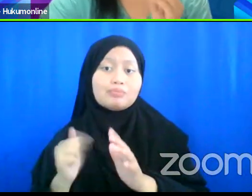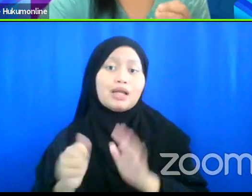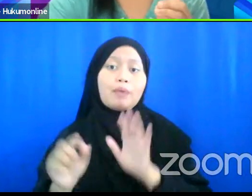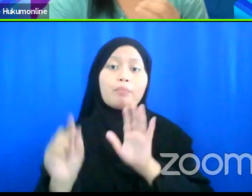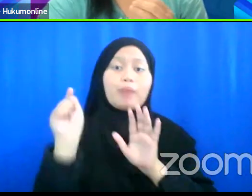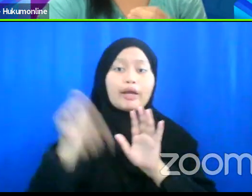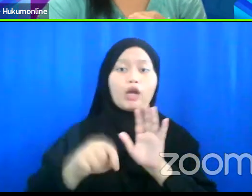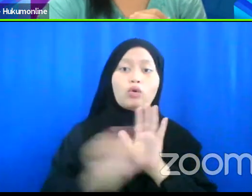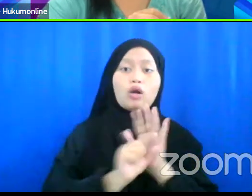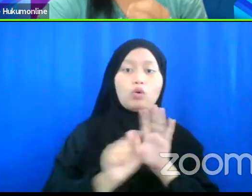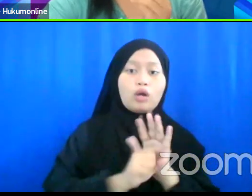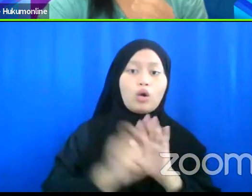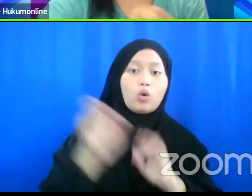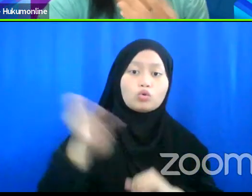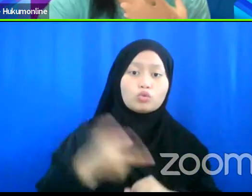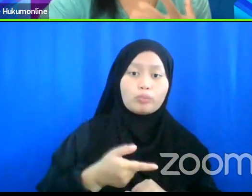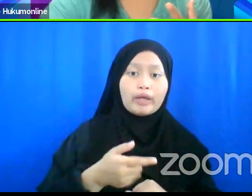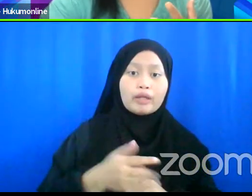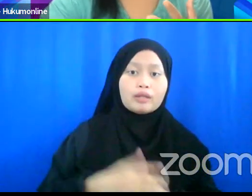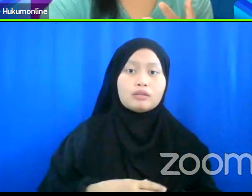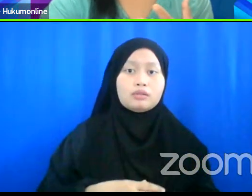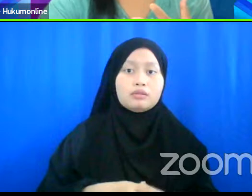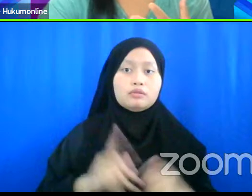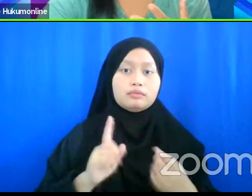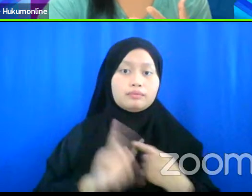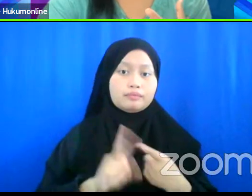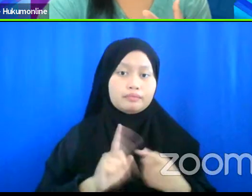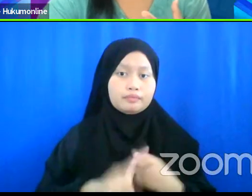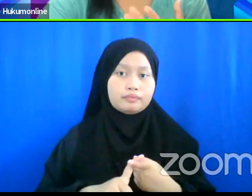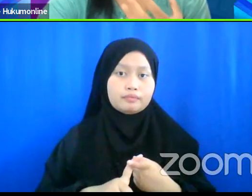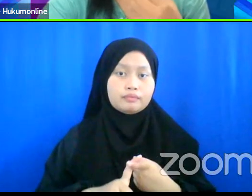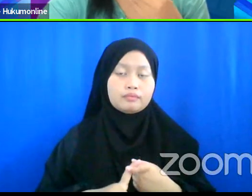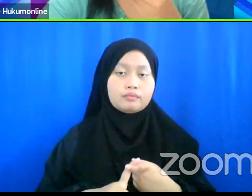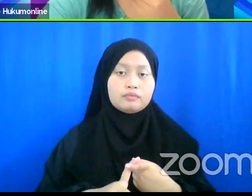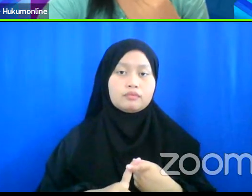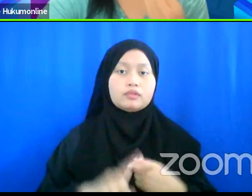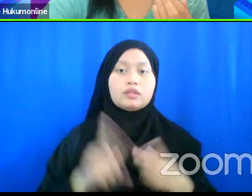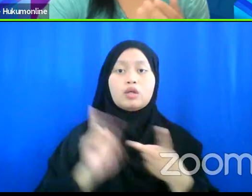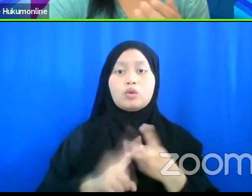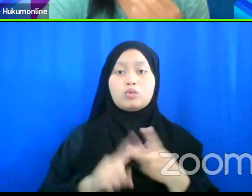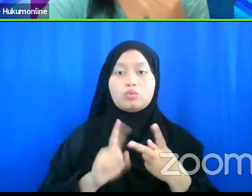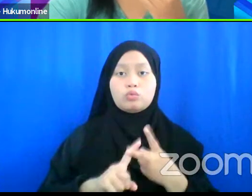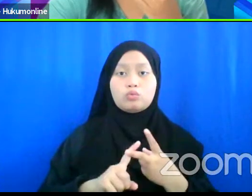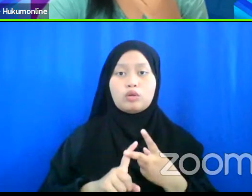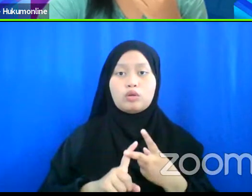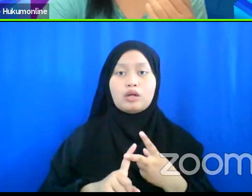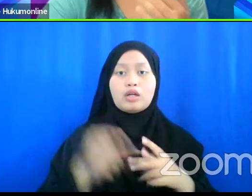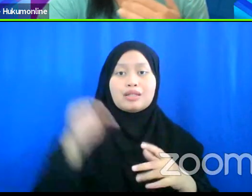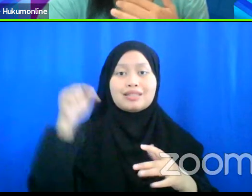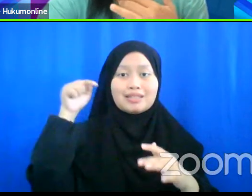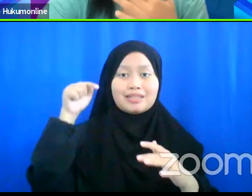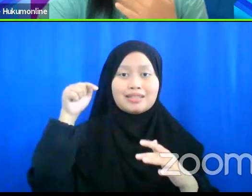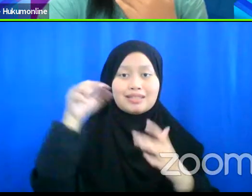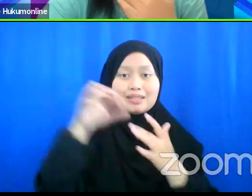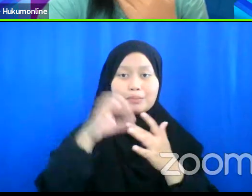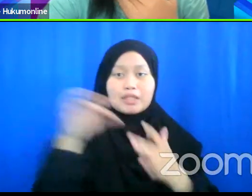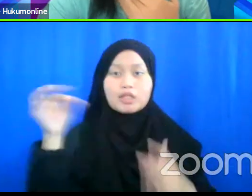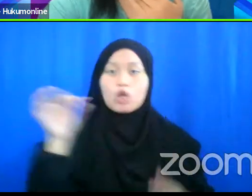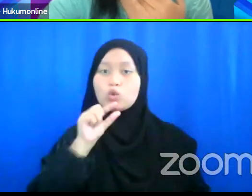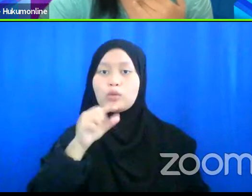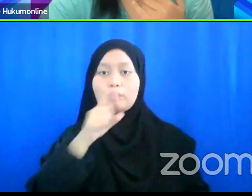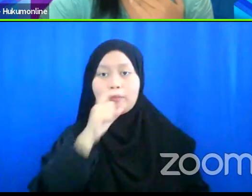kerugian tersebut emke itu pertama terus kedua ini spesifik untuk pak Samuel